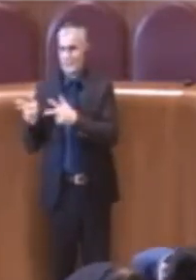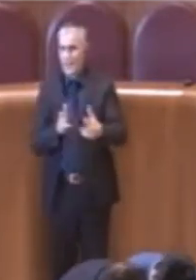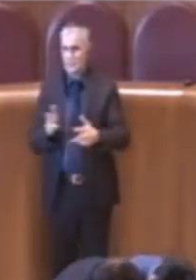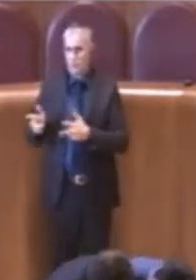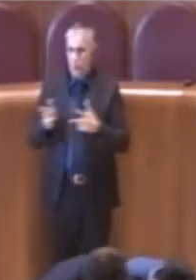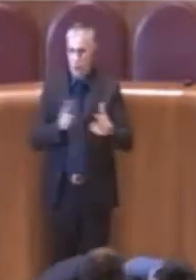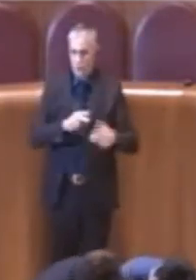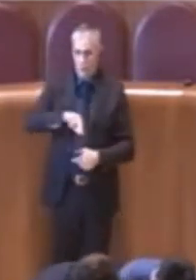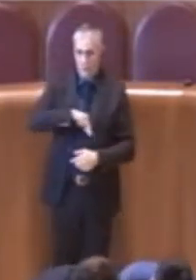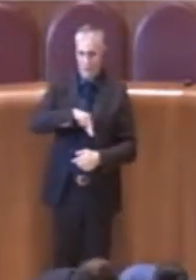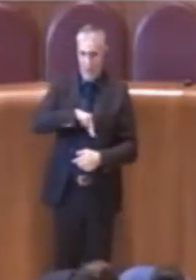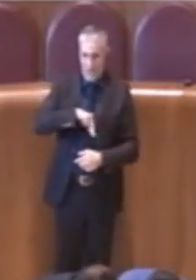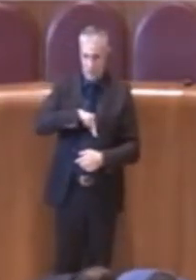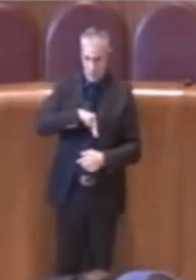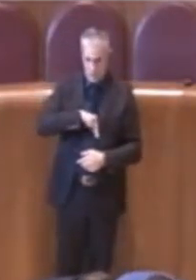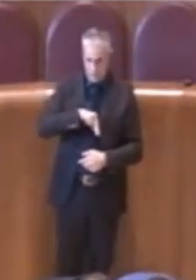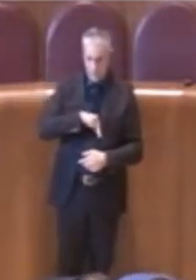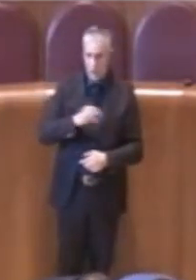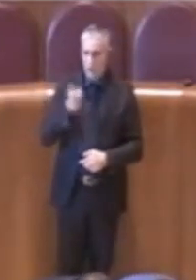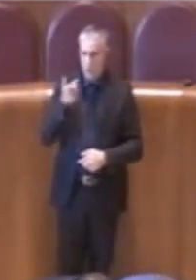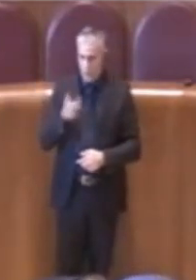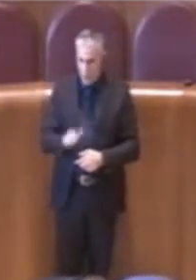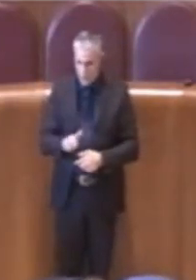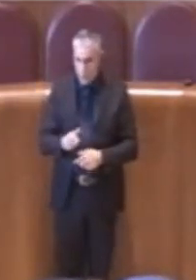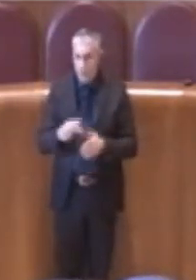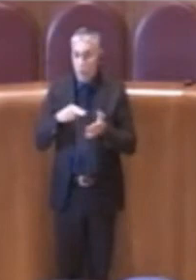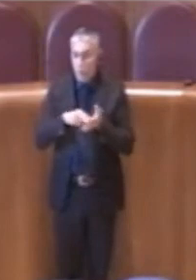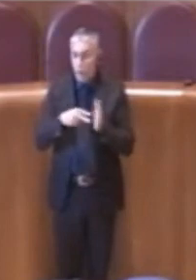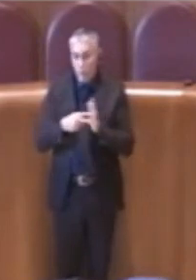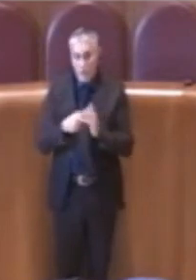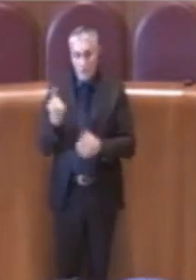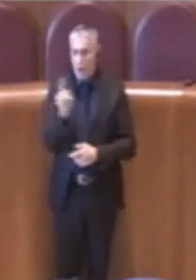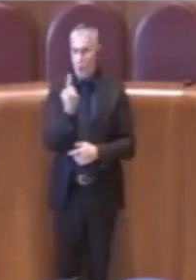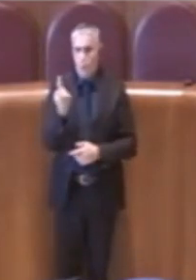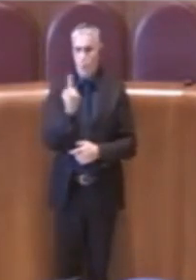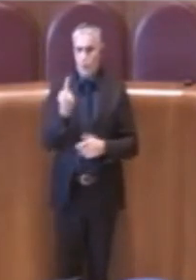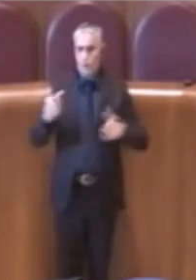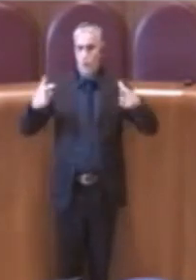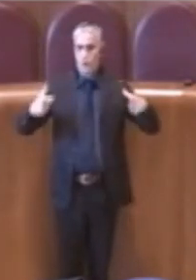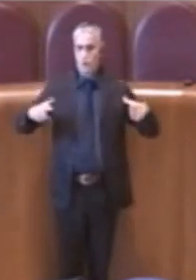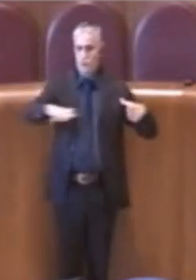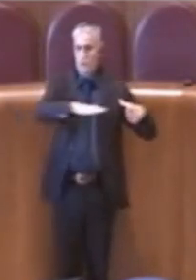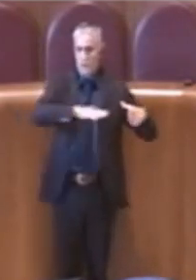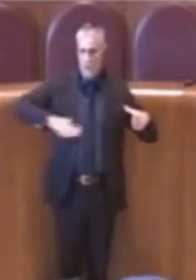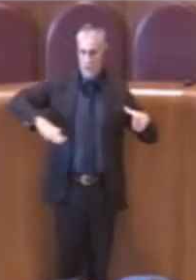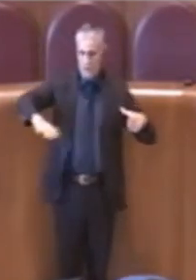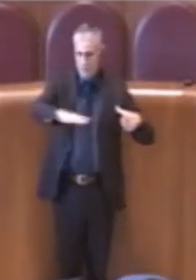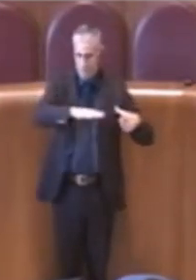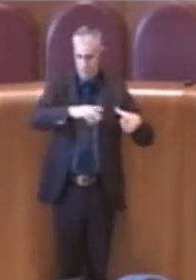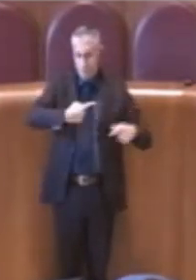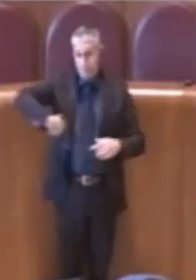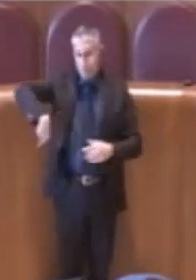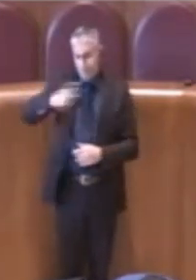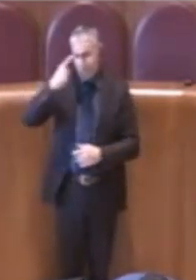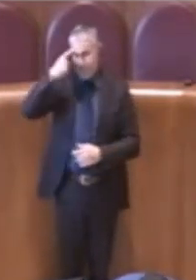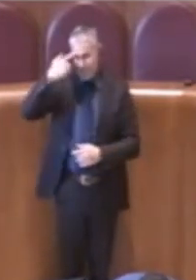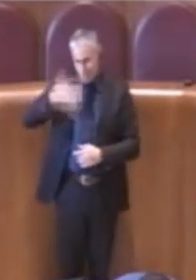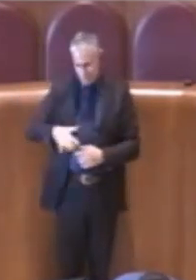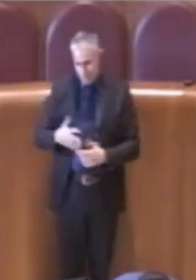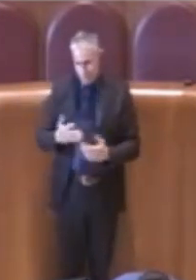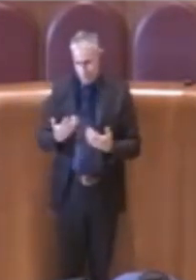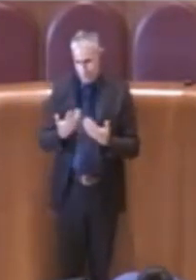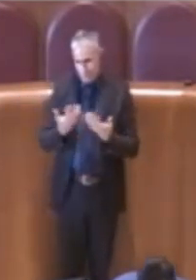privato, perché ovviamente il problema è unico in tutta la città. Ci rendiamo conto